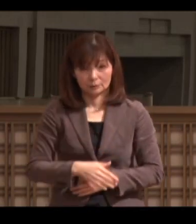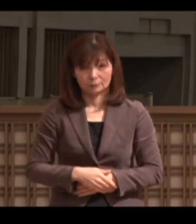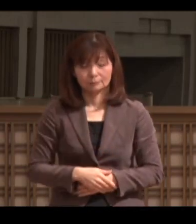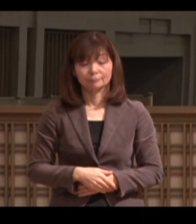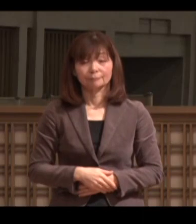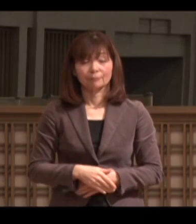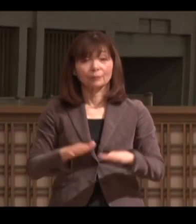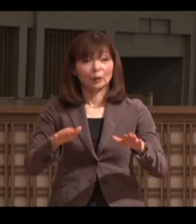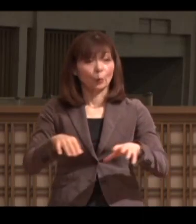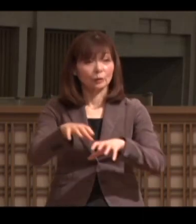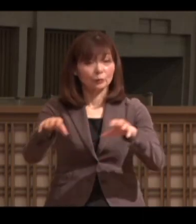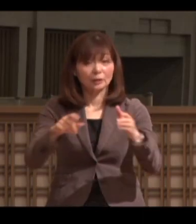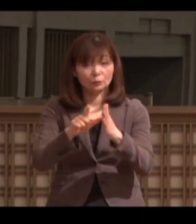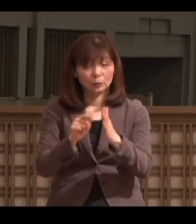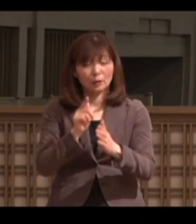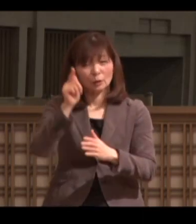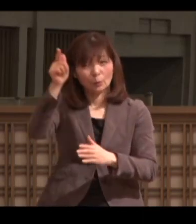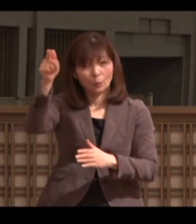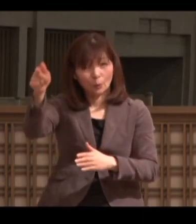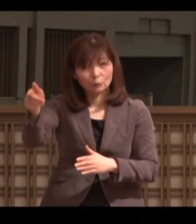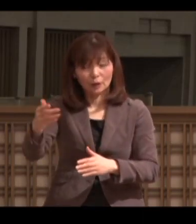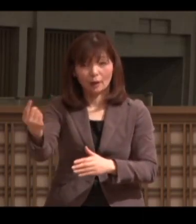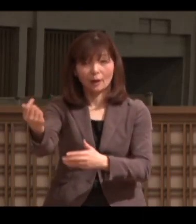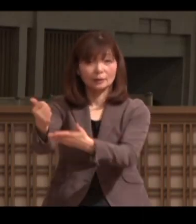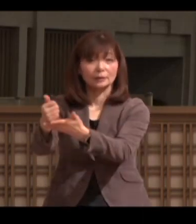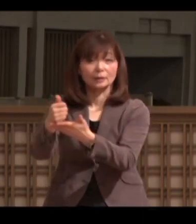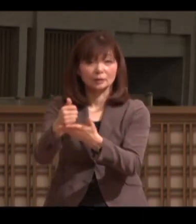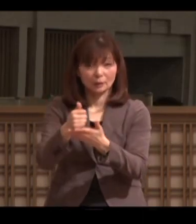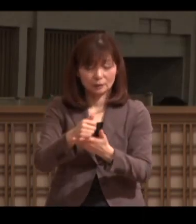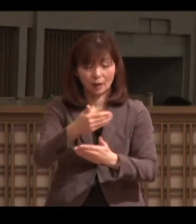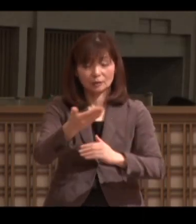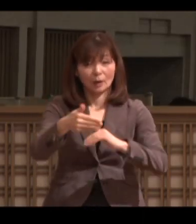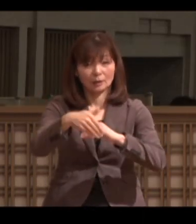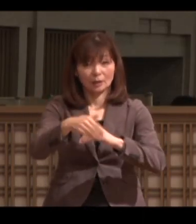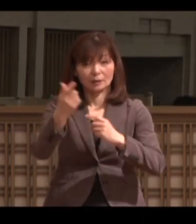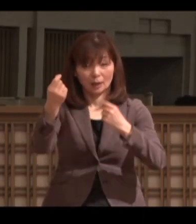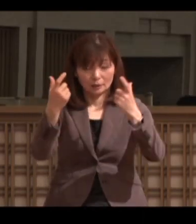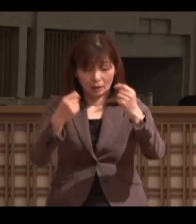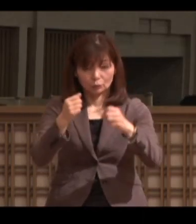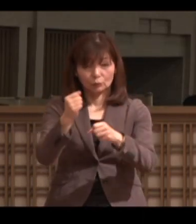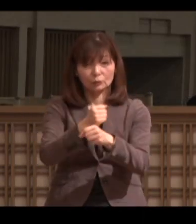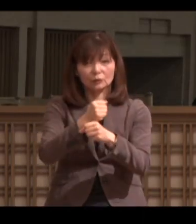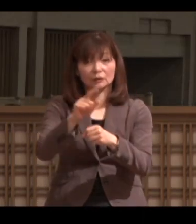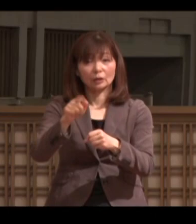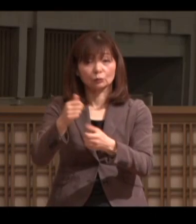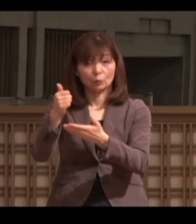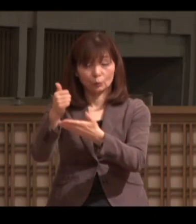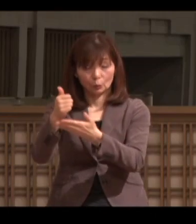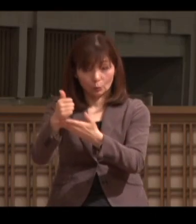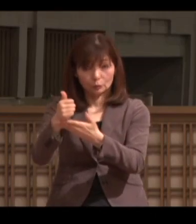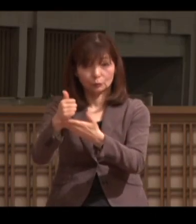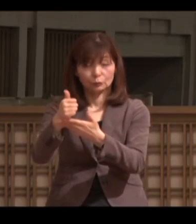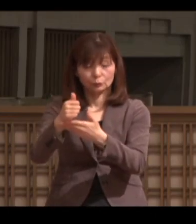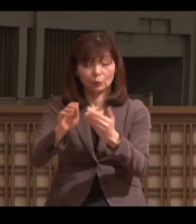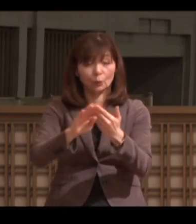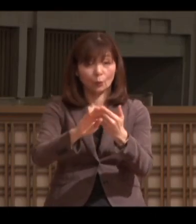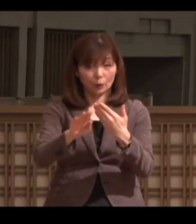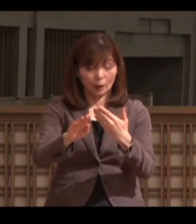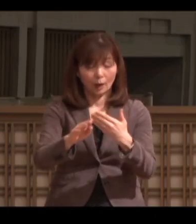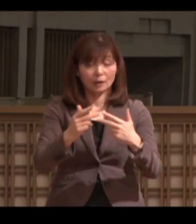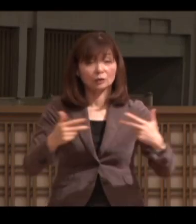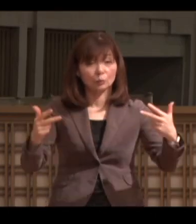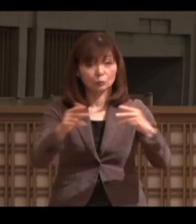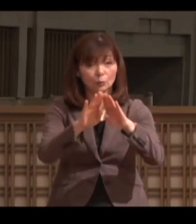本日お忙しい中遠方より駆け付けていただきました島根大学のえ昨の博和教授始めとする本シンポジウム